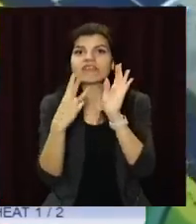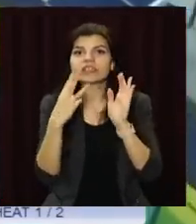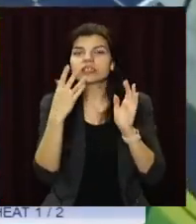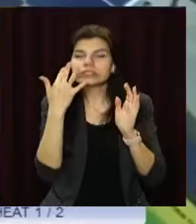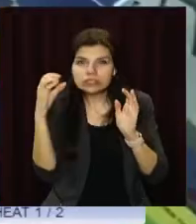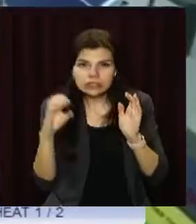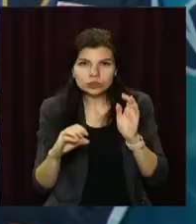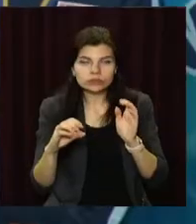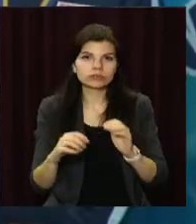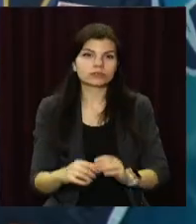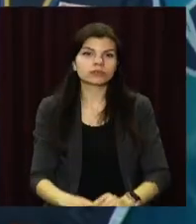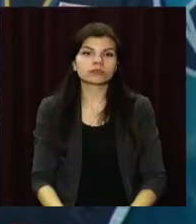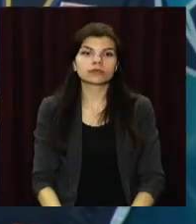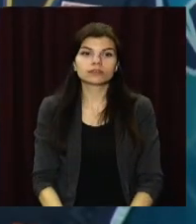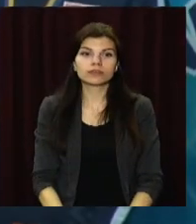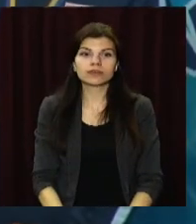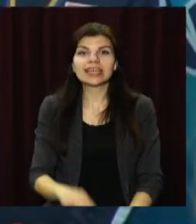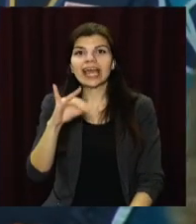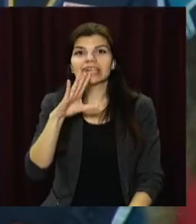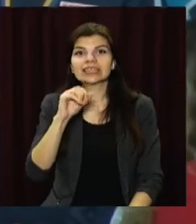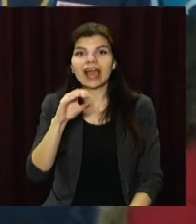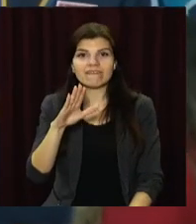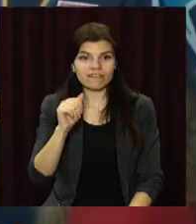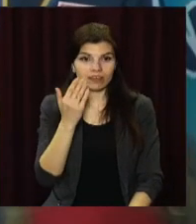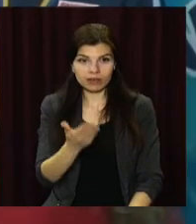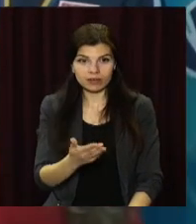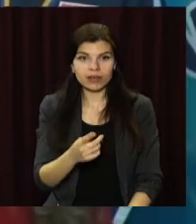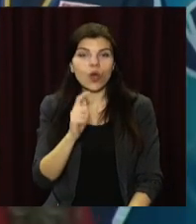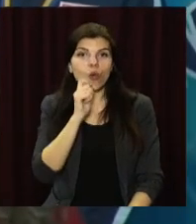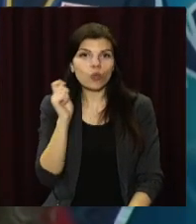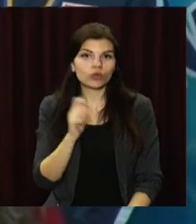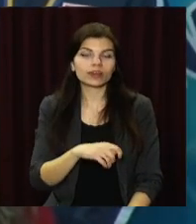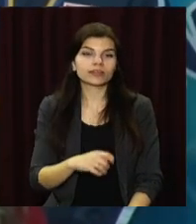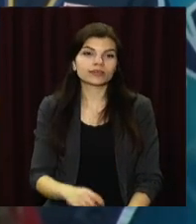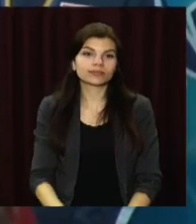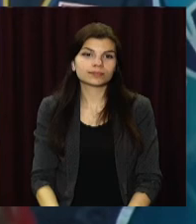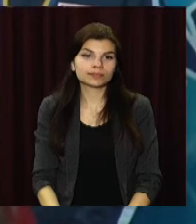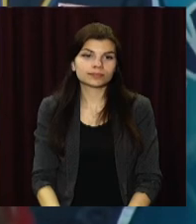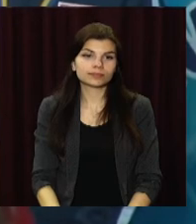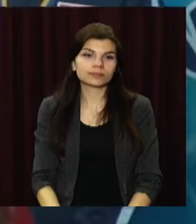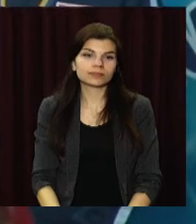секунди. Ісаєва Каміла, from Ukraine.